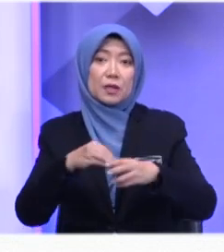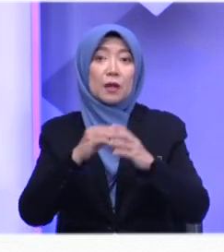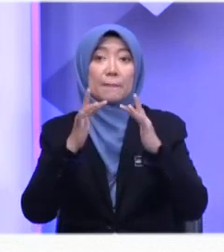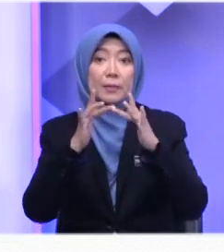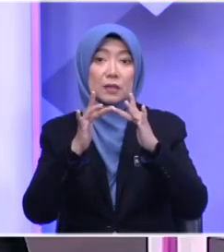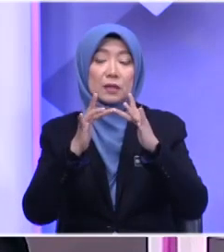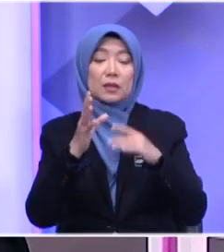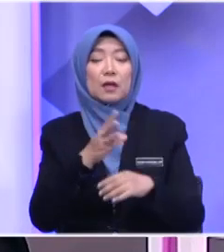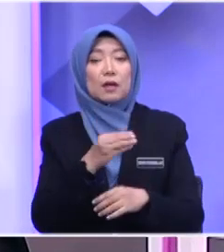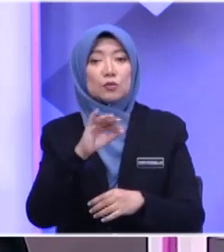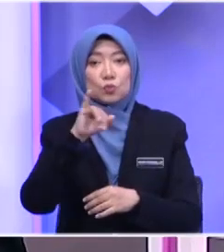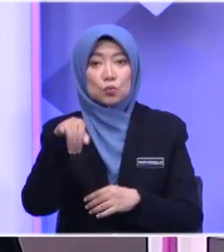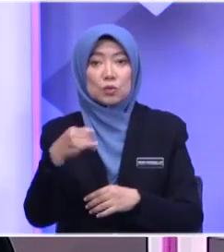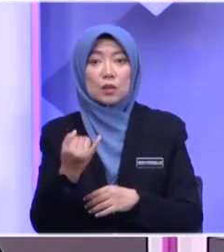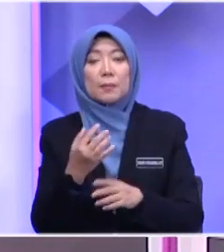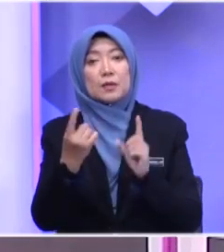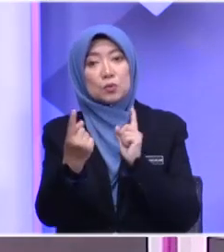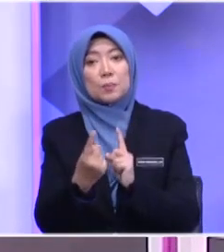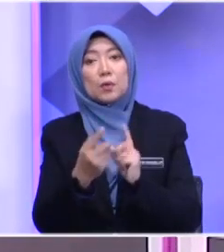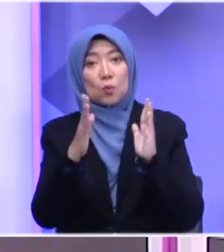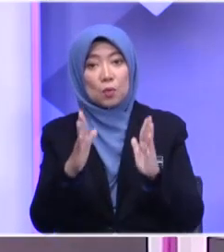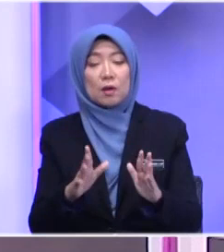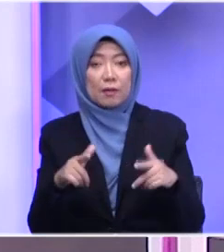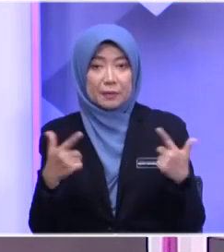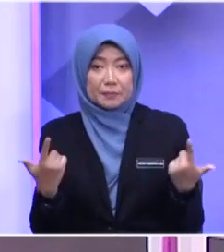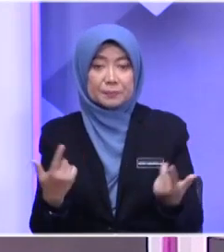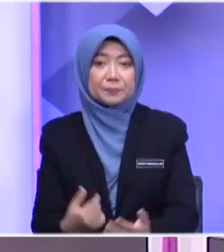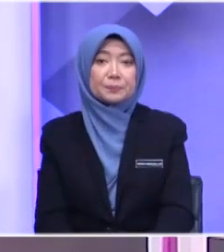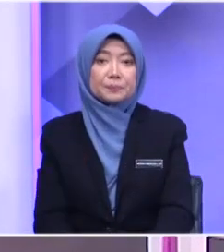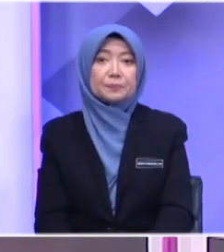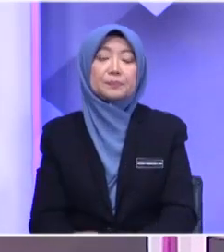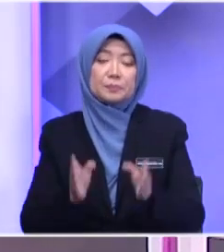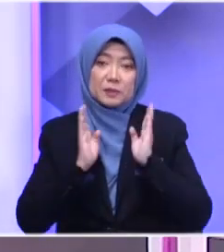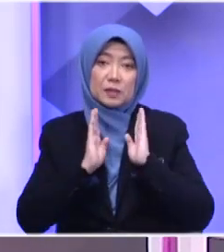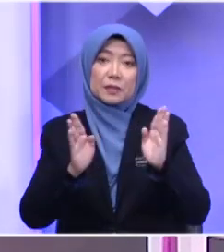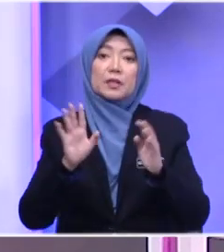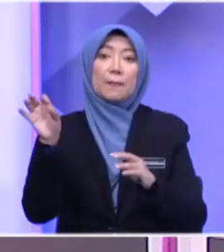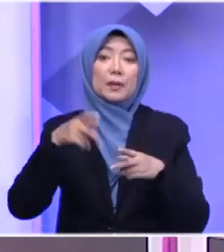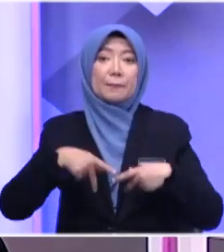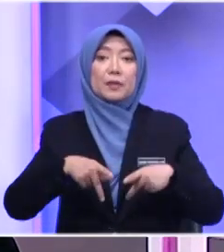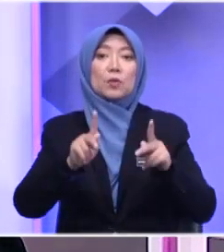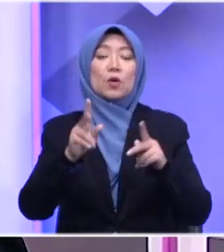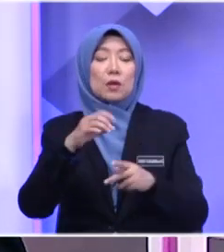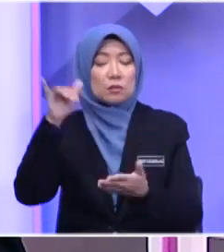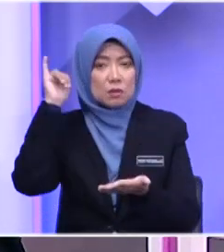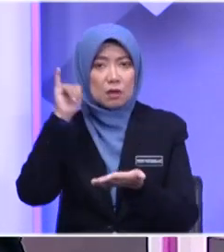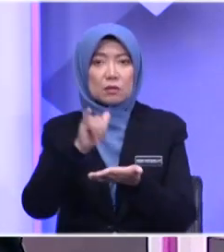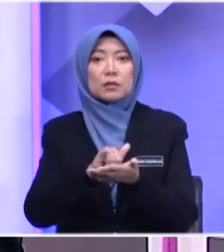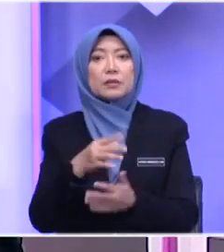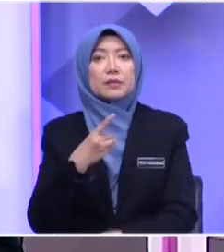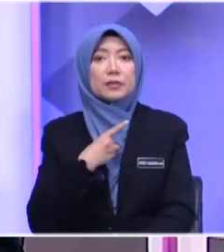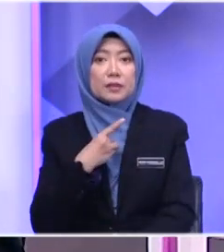maupun bersyeba semoga biasanya Mencari peluang berani mengambil risiko berwawasan dan velg yakin dan diri